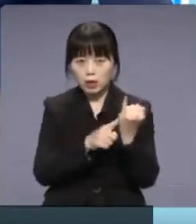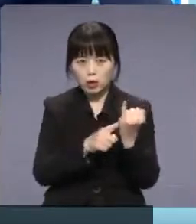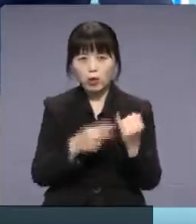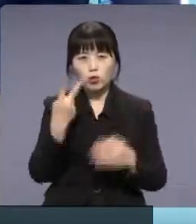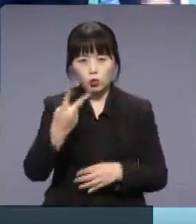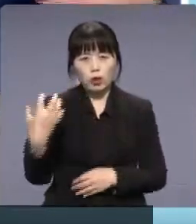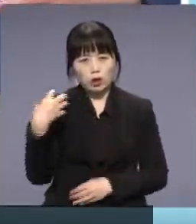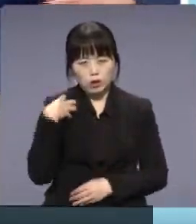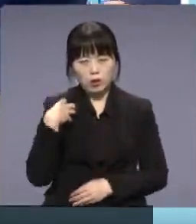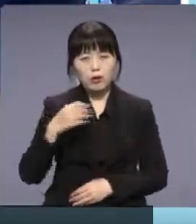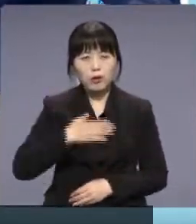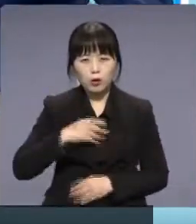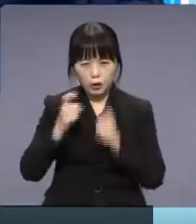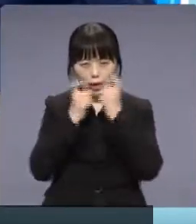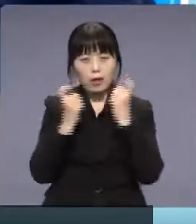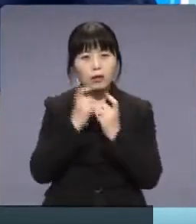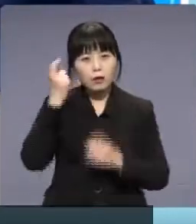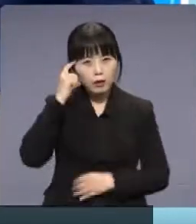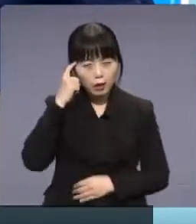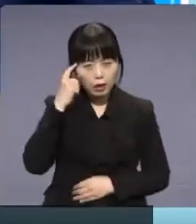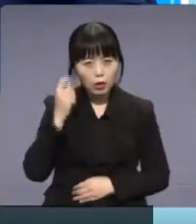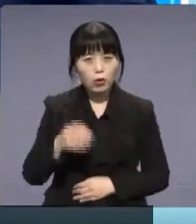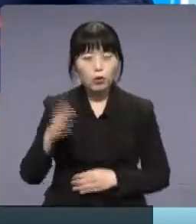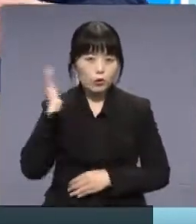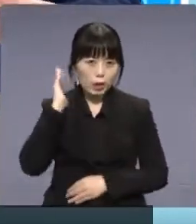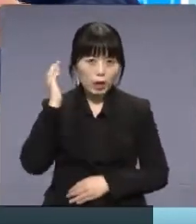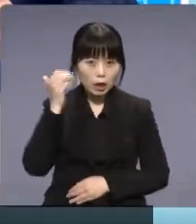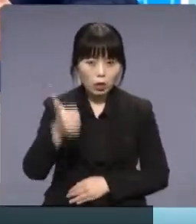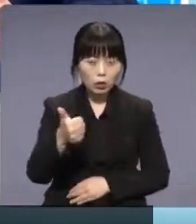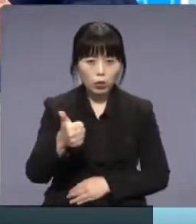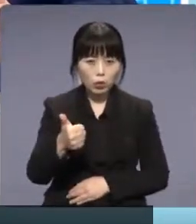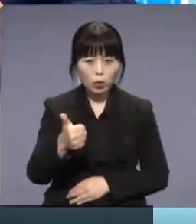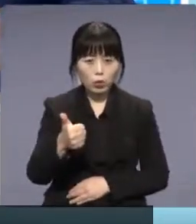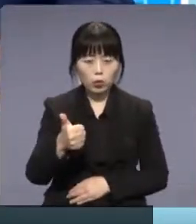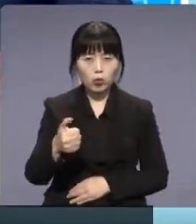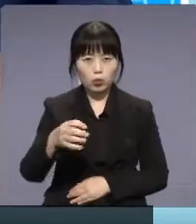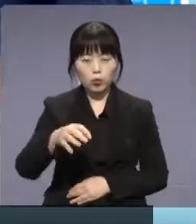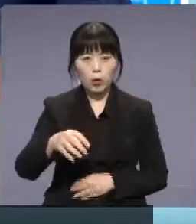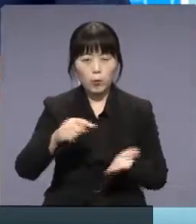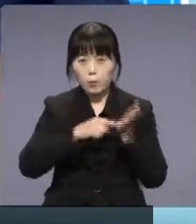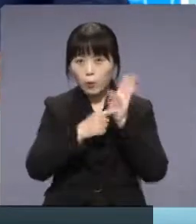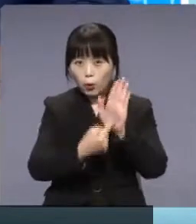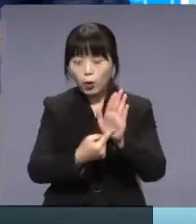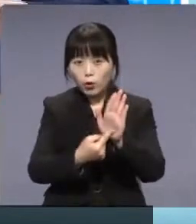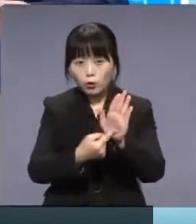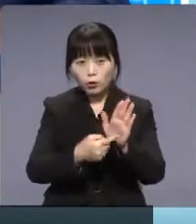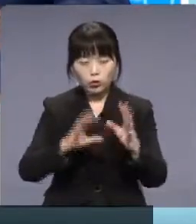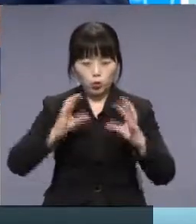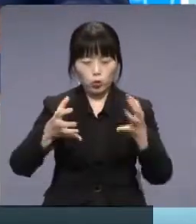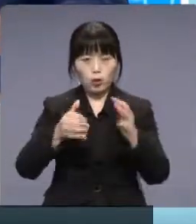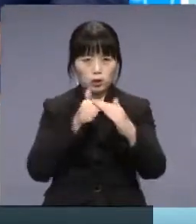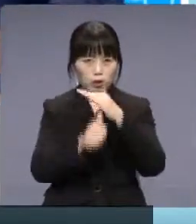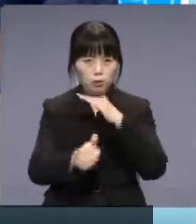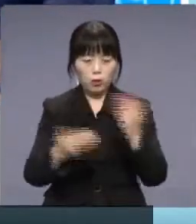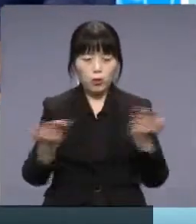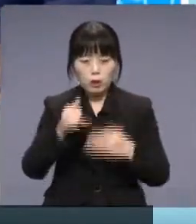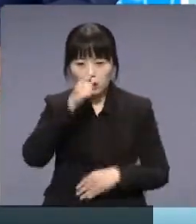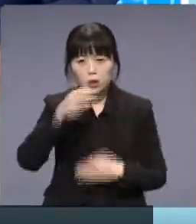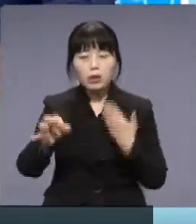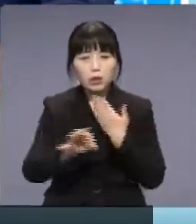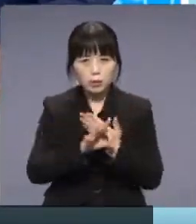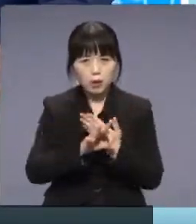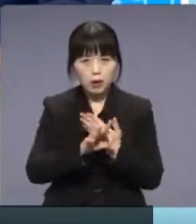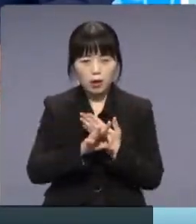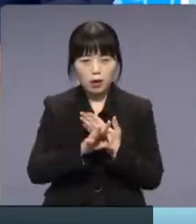하면 좋겠어요. 제 개인적으로 하나는 이제 대통령은 양지에서 이제 국가를 대표해서 일한다면 철저하게